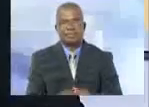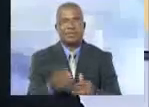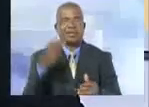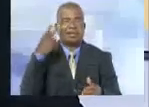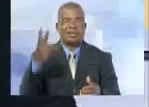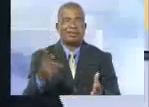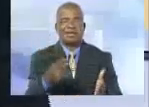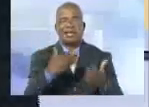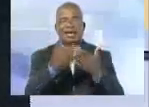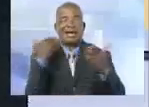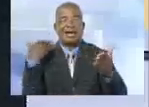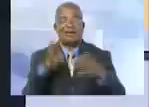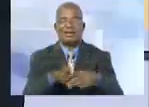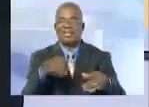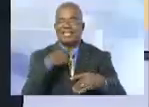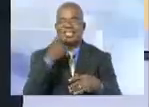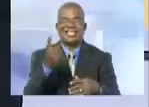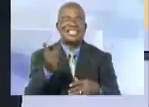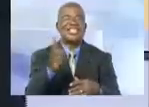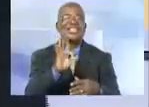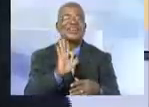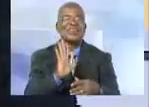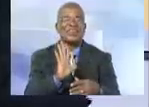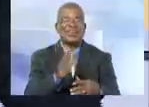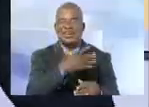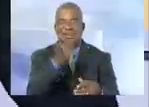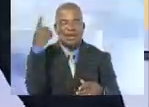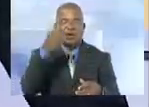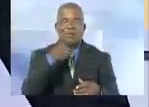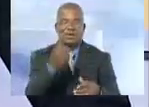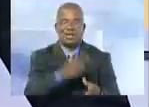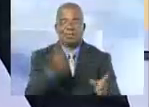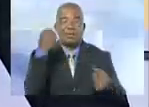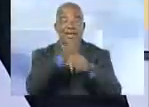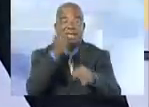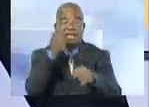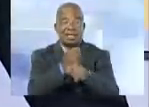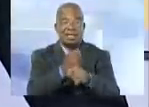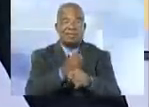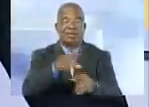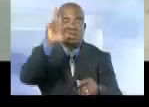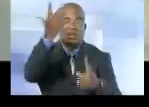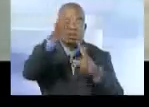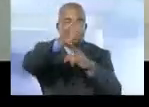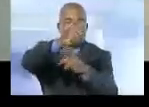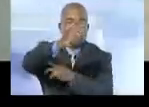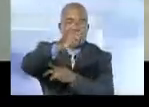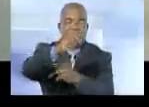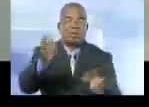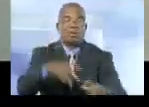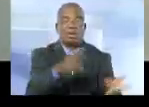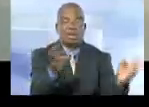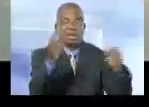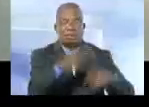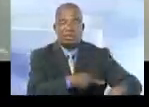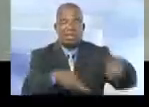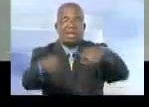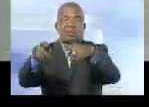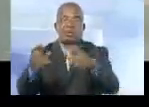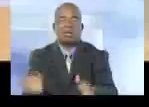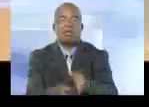Voilà, avant de nous dire au revoir, retenez que pour l'avancement des travaux du 3e pont, l'agence de gestion des routes annonce à partir